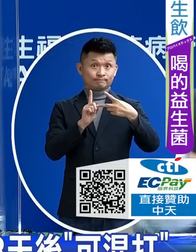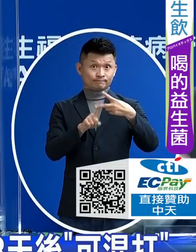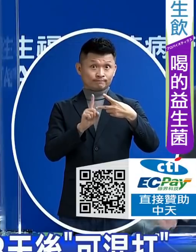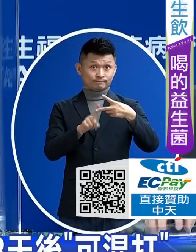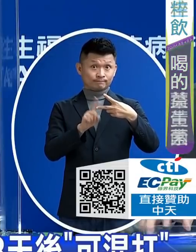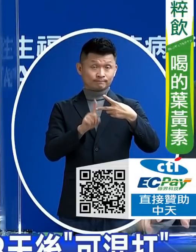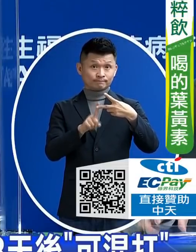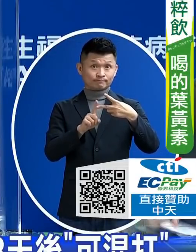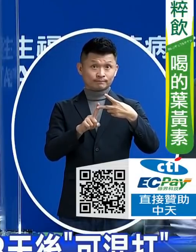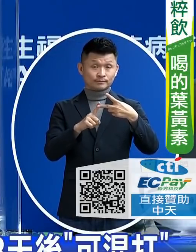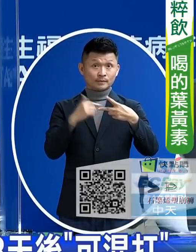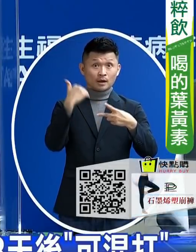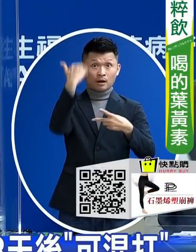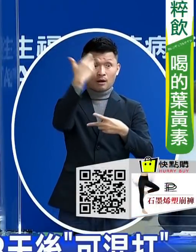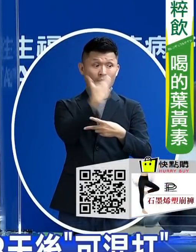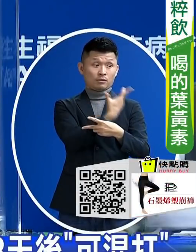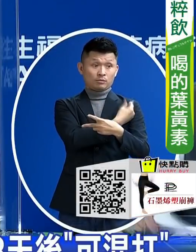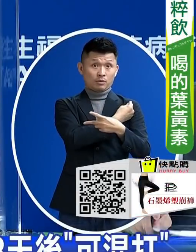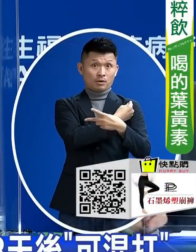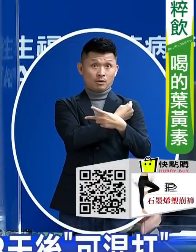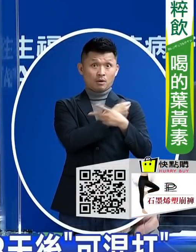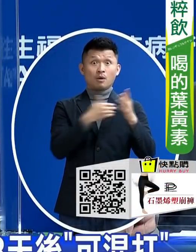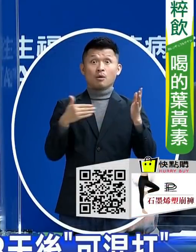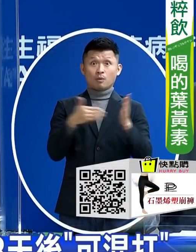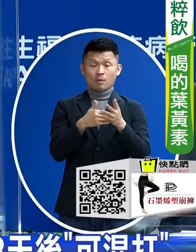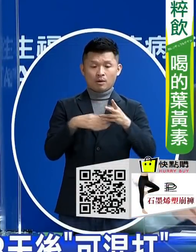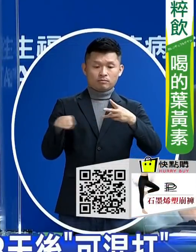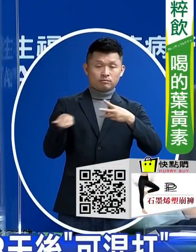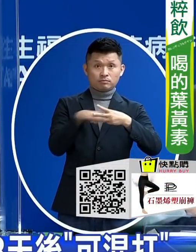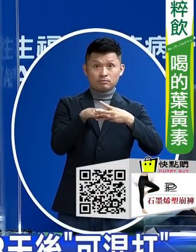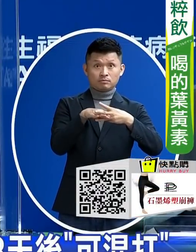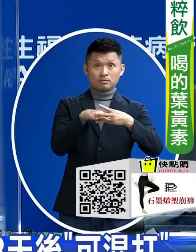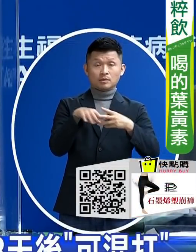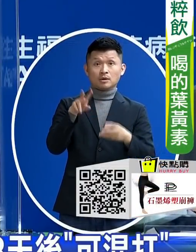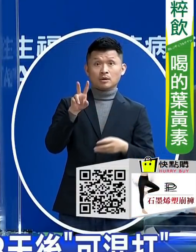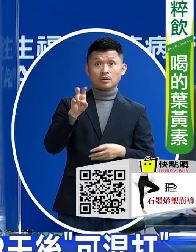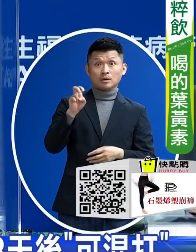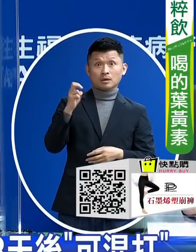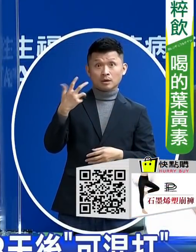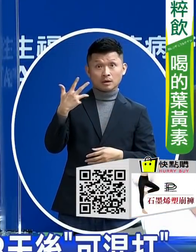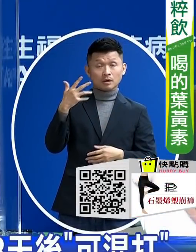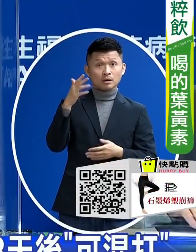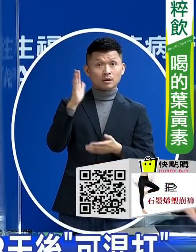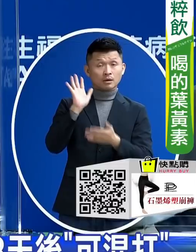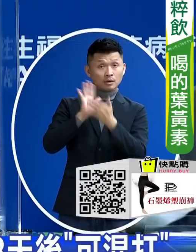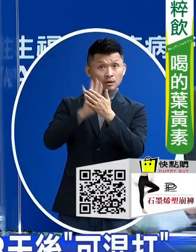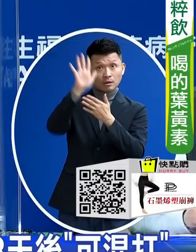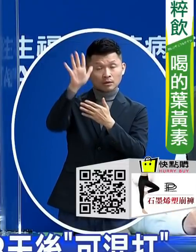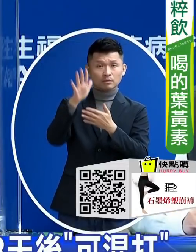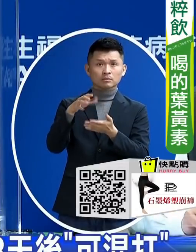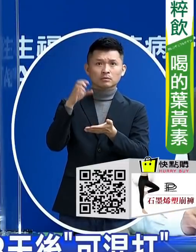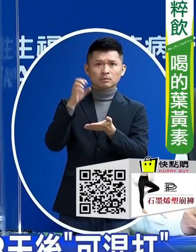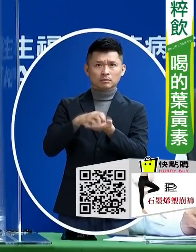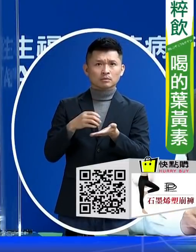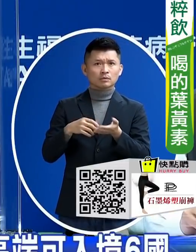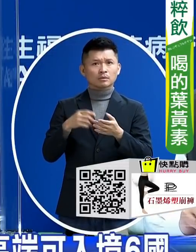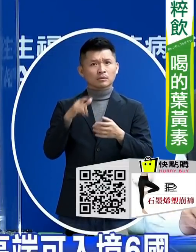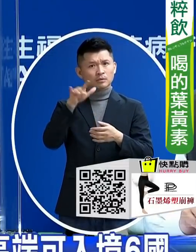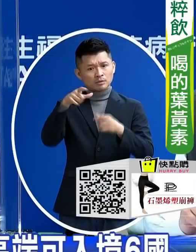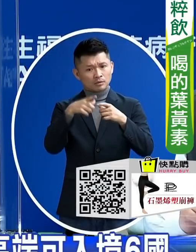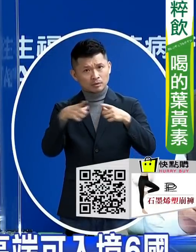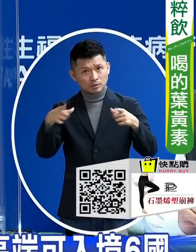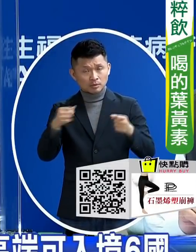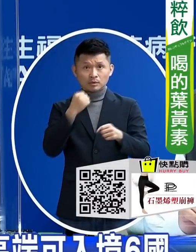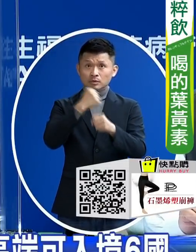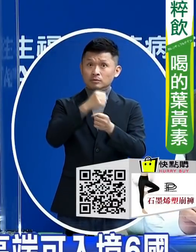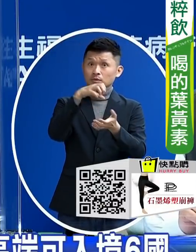隔28天后就可以带着相关的证明文件，如电子机票、就学工作